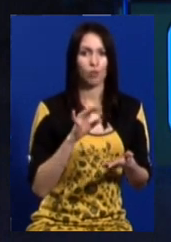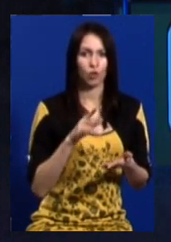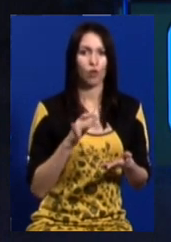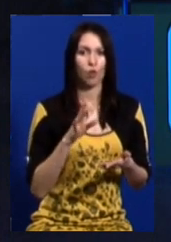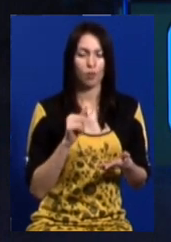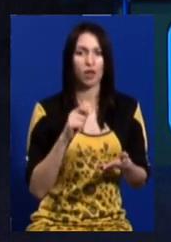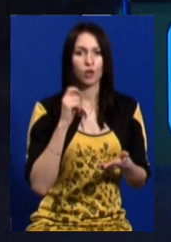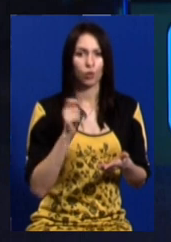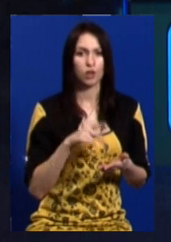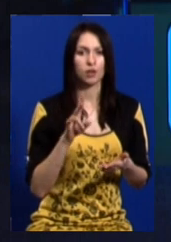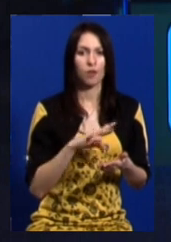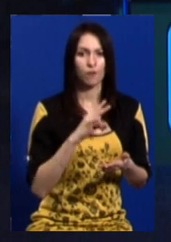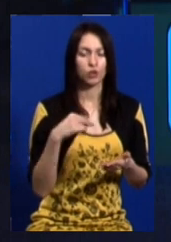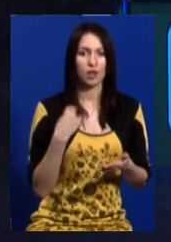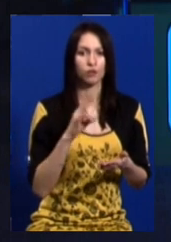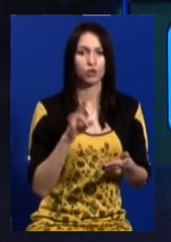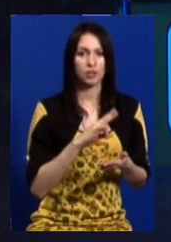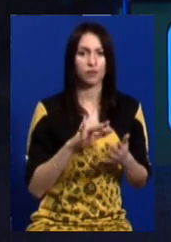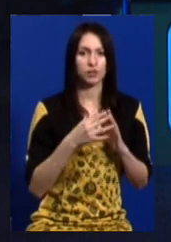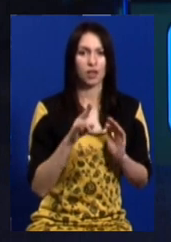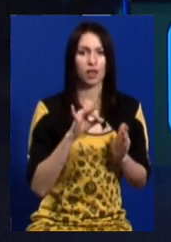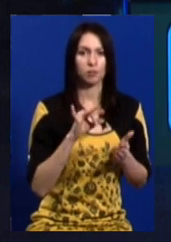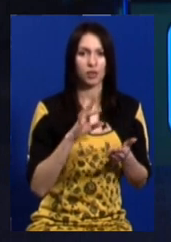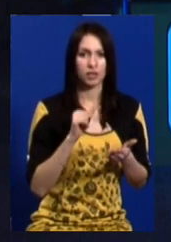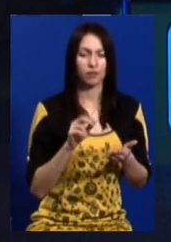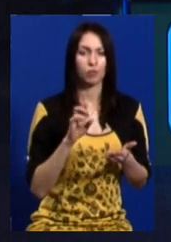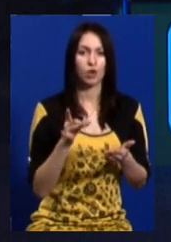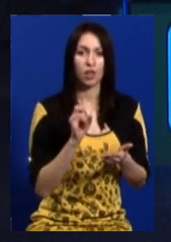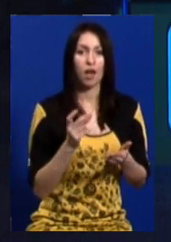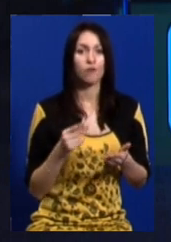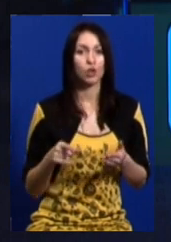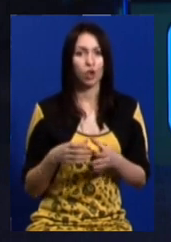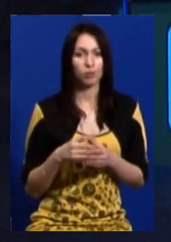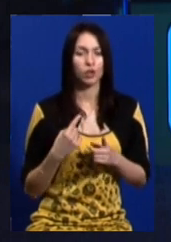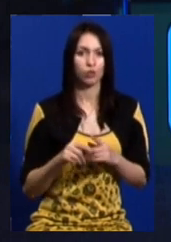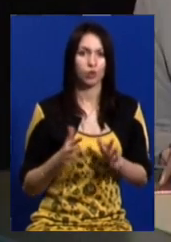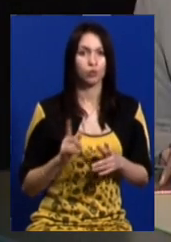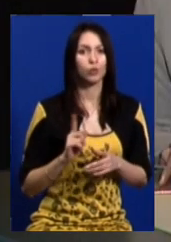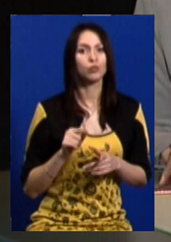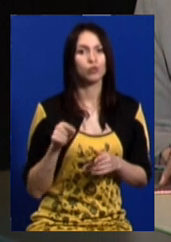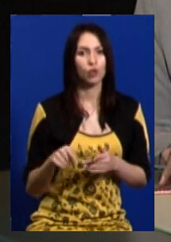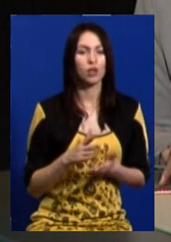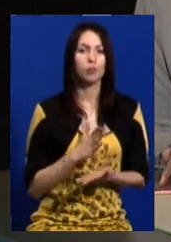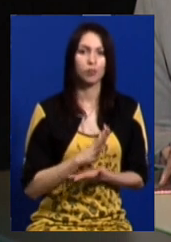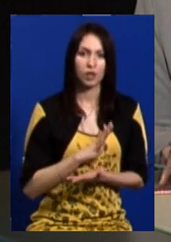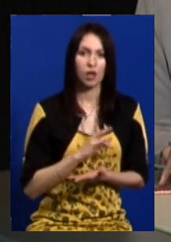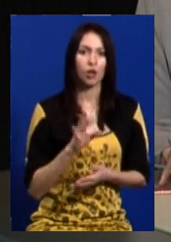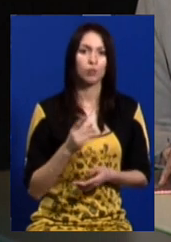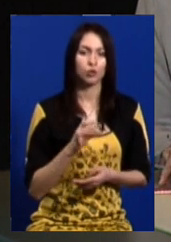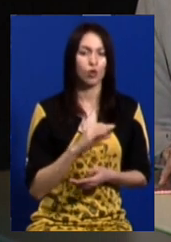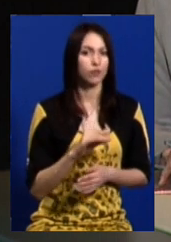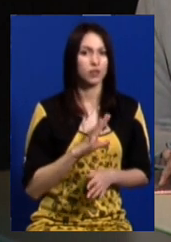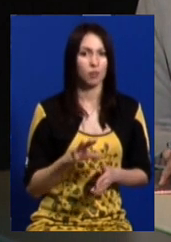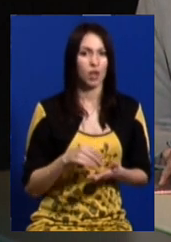Української православної церкви села Дмитрівка Богодухівського району. Щодо другої громади інша ситуація, тому що вона існувала, але чомусь офіційно не